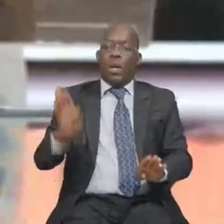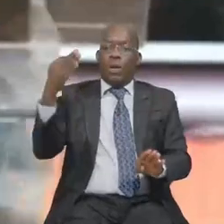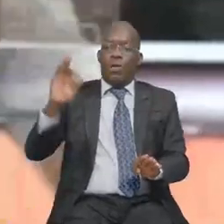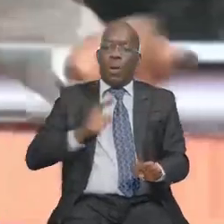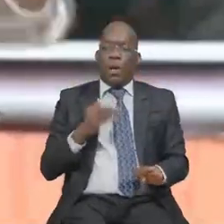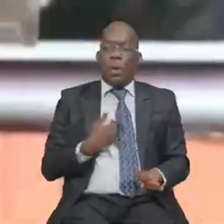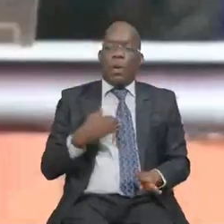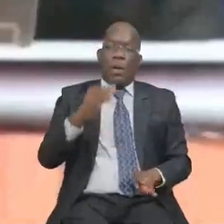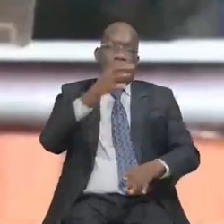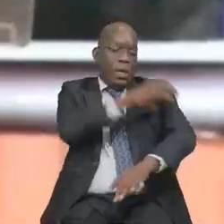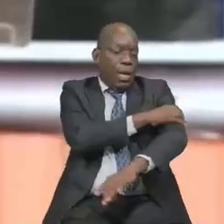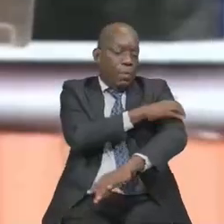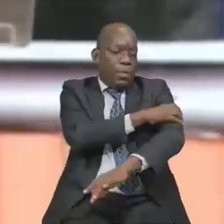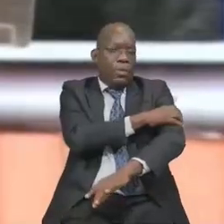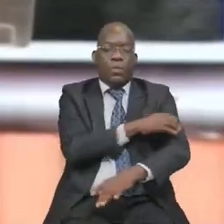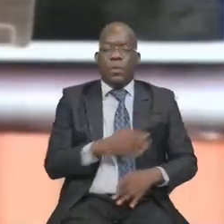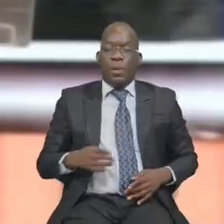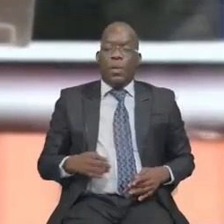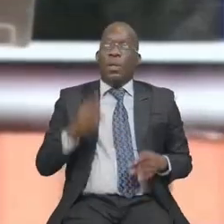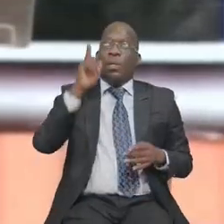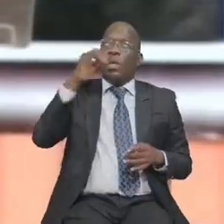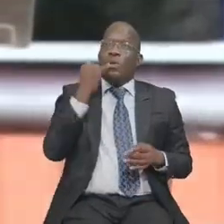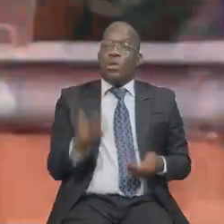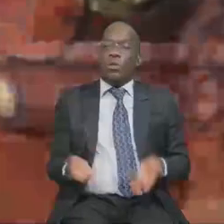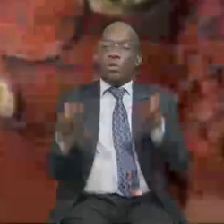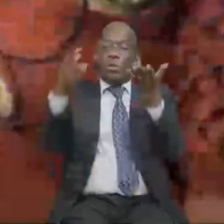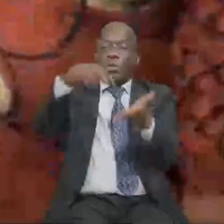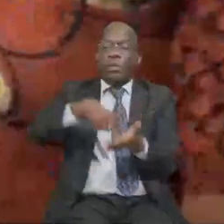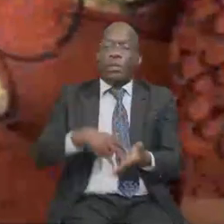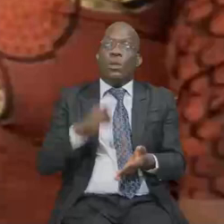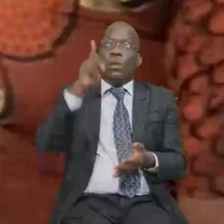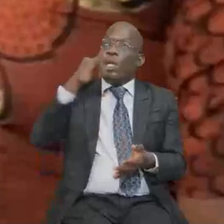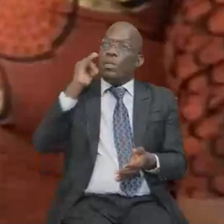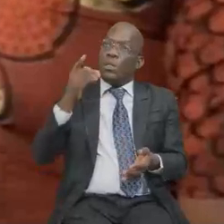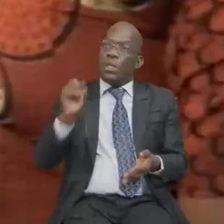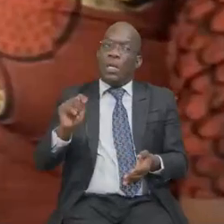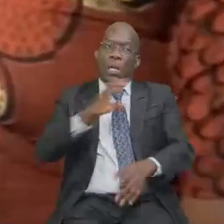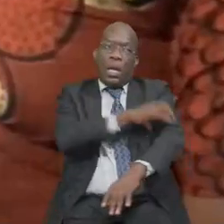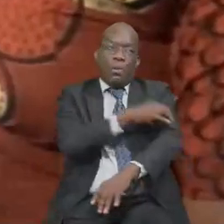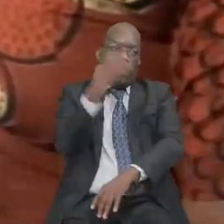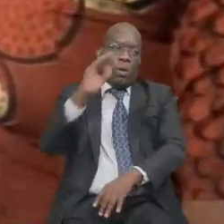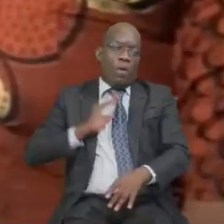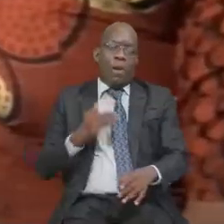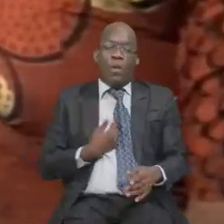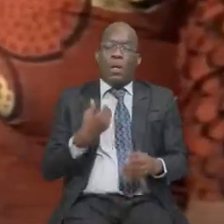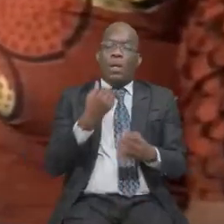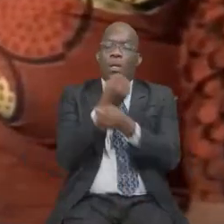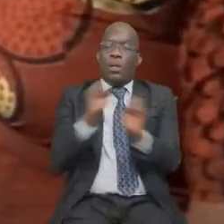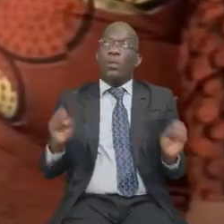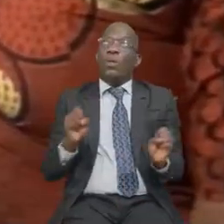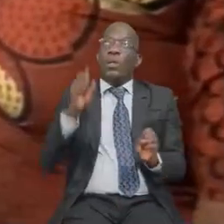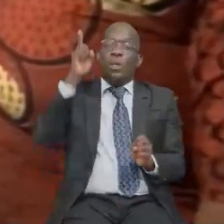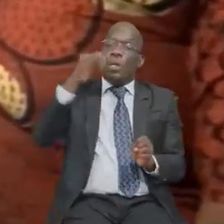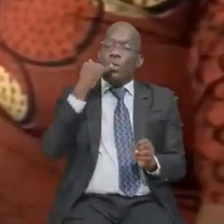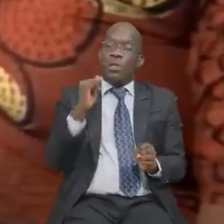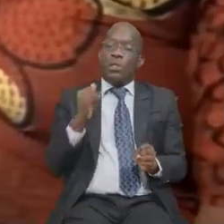prêcher, pour élever la bannière de notre capitaine. Il est le vainqueur, il est le convainqueur.